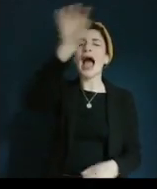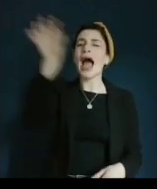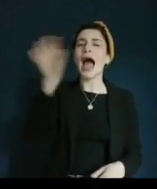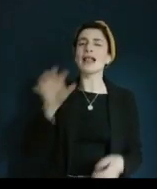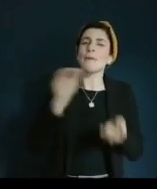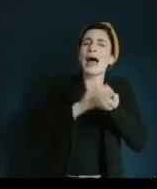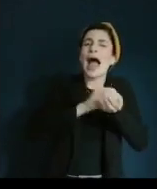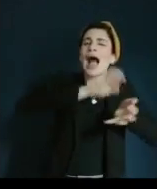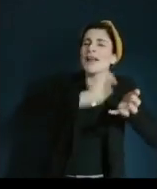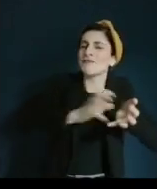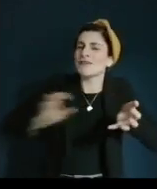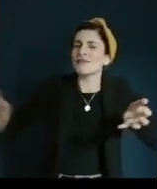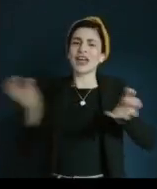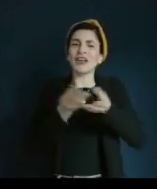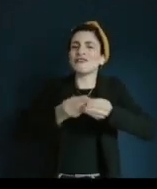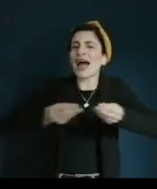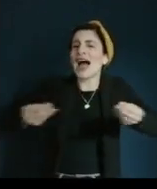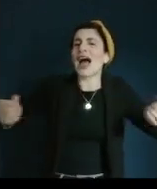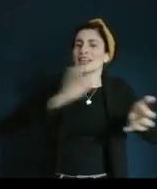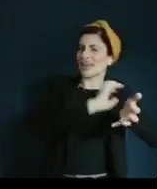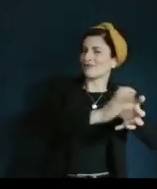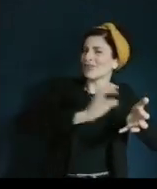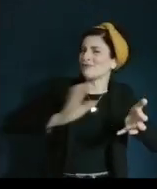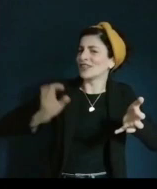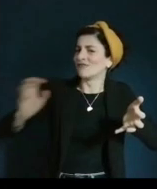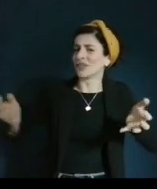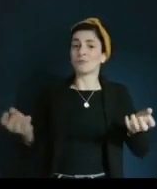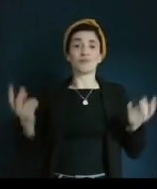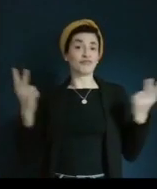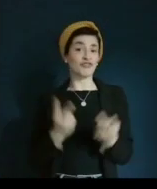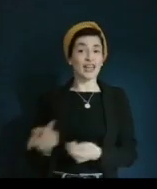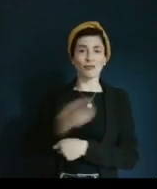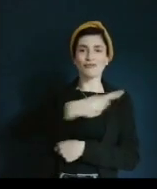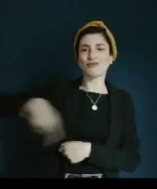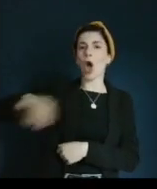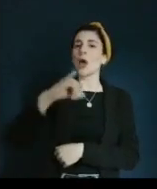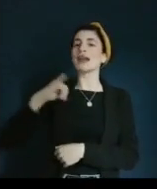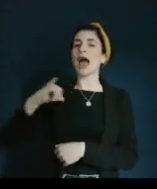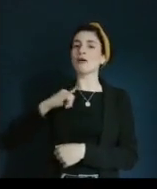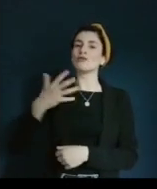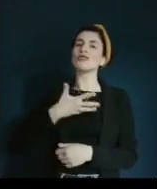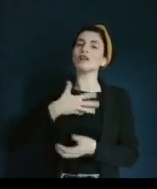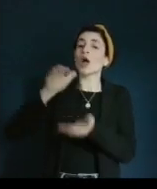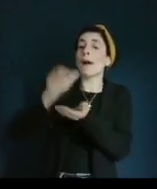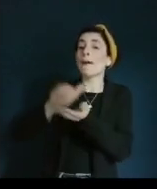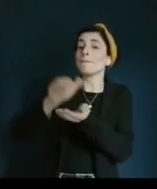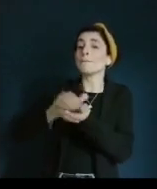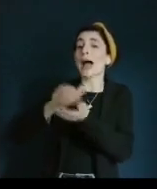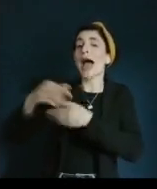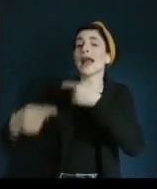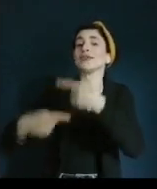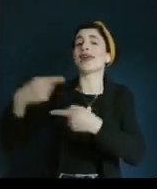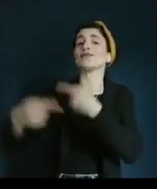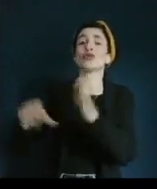tantissime tipologie di pane con tantissime tipologie di farina. Noi a Ragusa abbiamo questo pane tradizionale che si